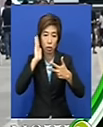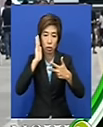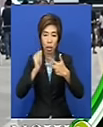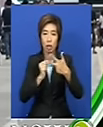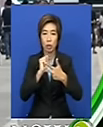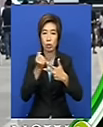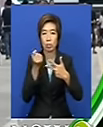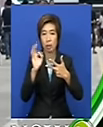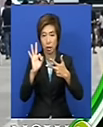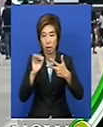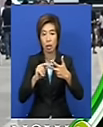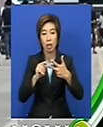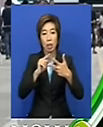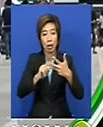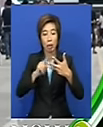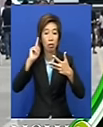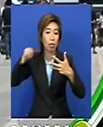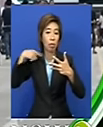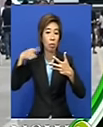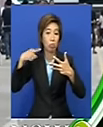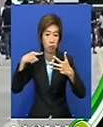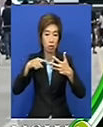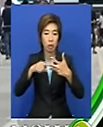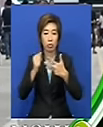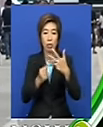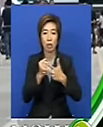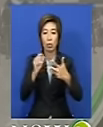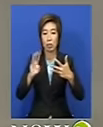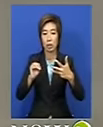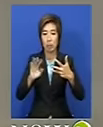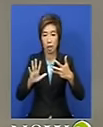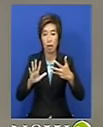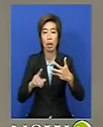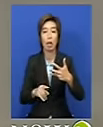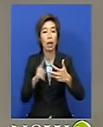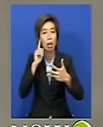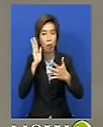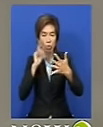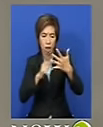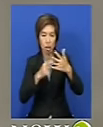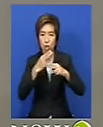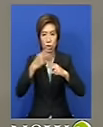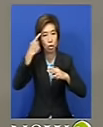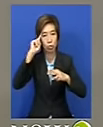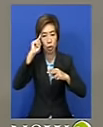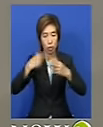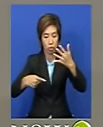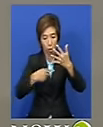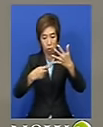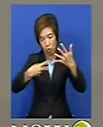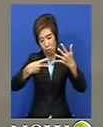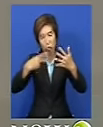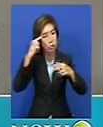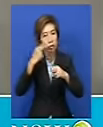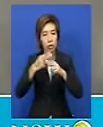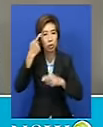อายุ19ปีนางวรรธนีวิริยาภาพพงษ์อายุ45ปีและชายไม่ทราบชื่ออีก2คนด้วยกัน